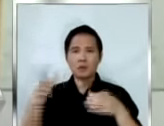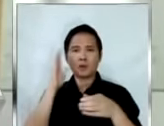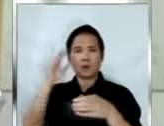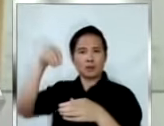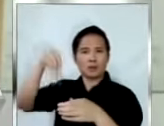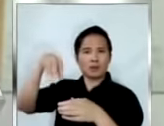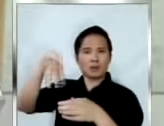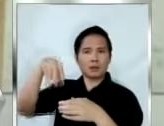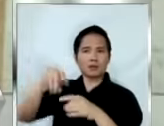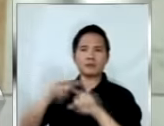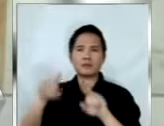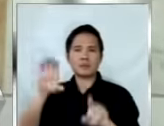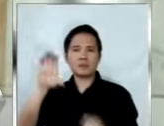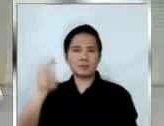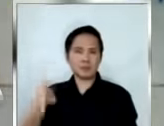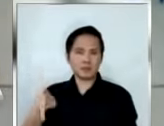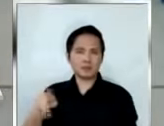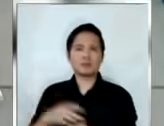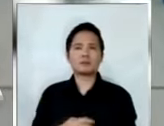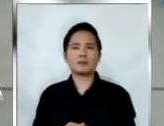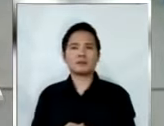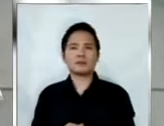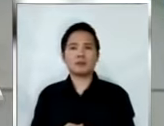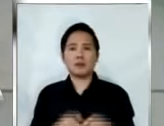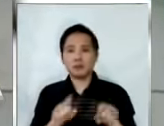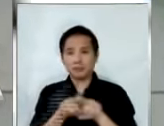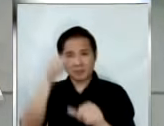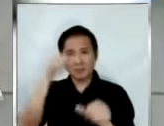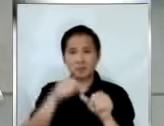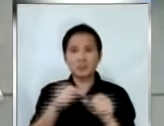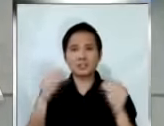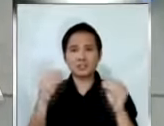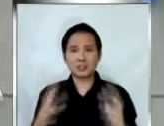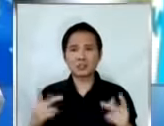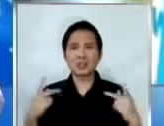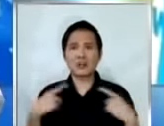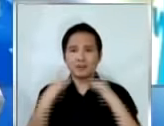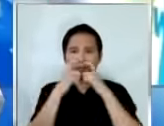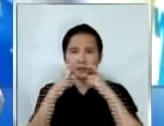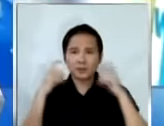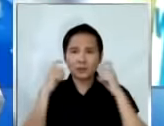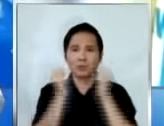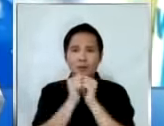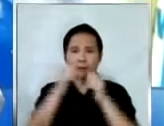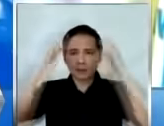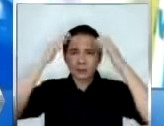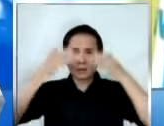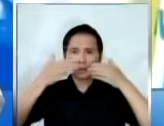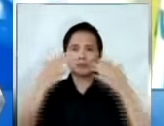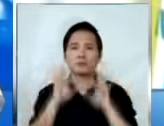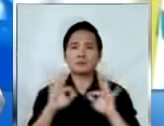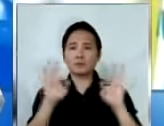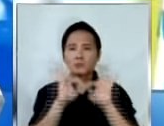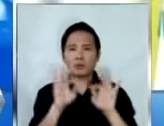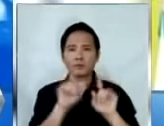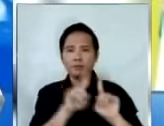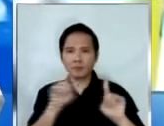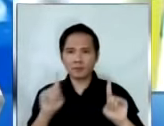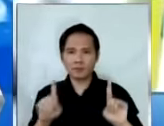face mask at face shield ang mga guro at inobserbahan din ang social distancing. Required na mag-face mask ang mga